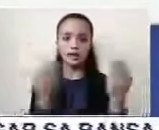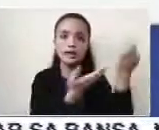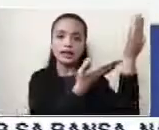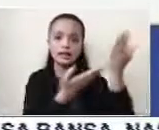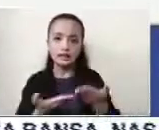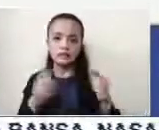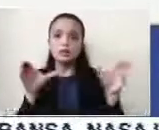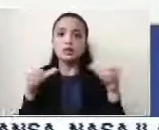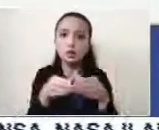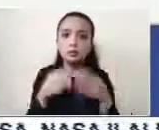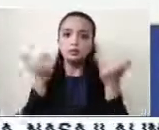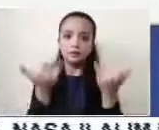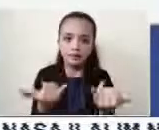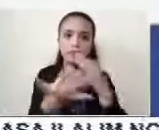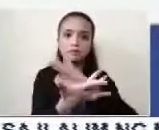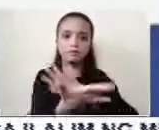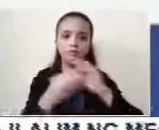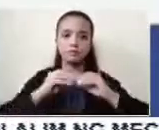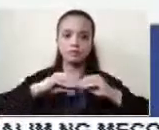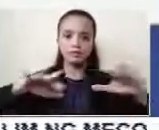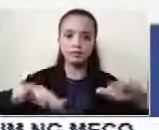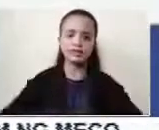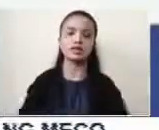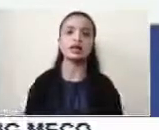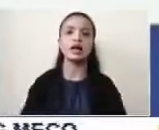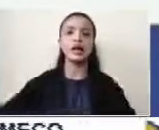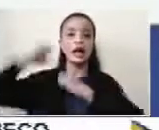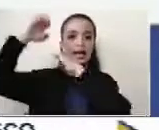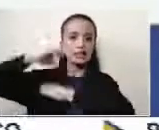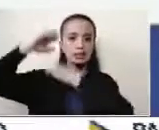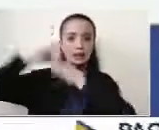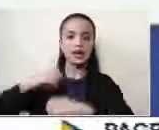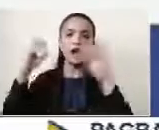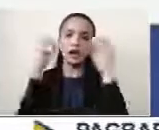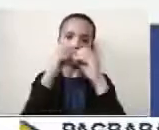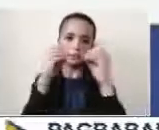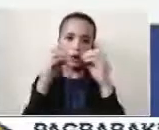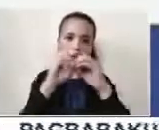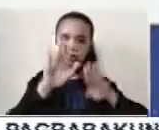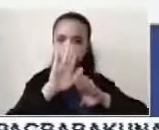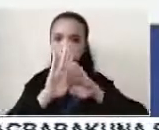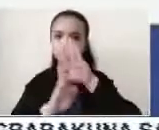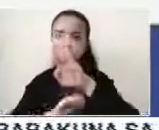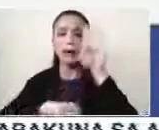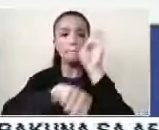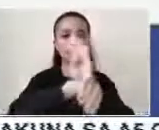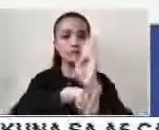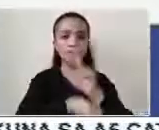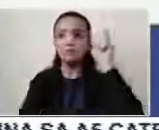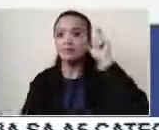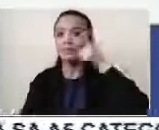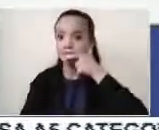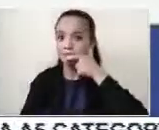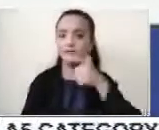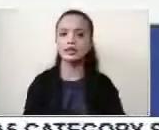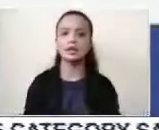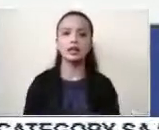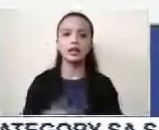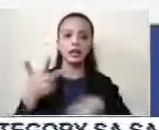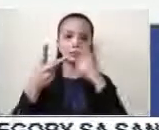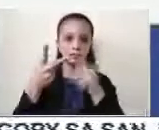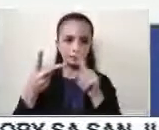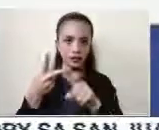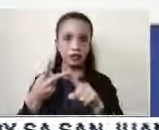Dahil marami hong nagre-request na gusto na magbukas kaagad. So siguro po dito para mabuksan kaagad, pwede naman ho nating i-request